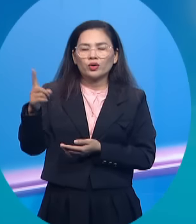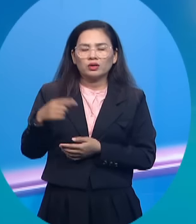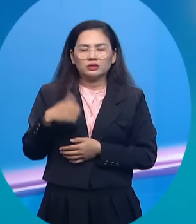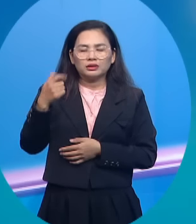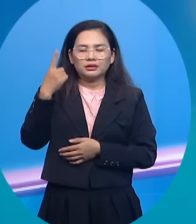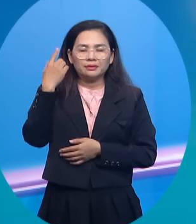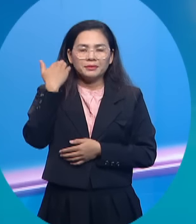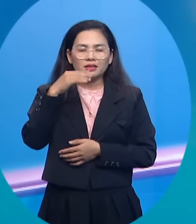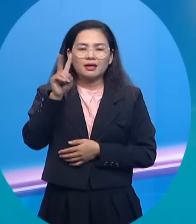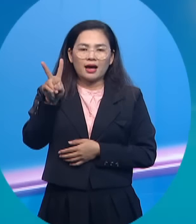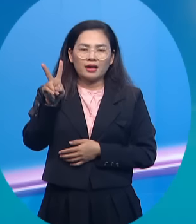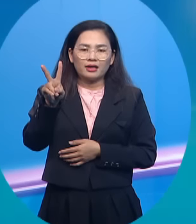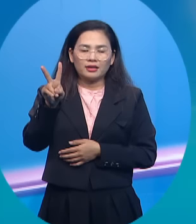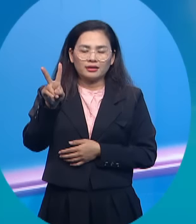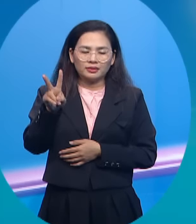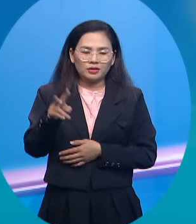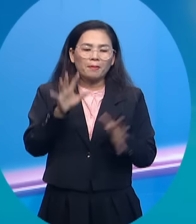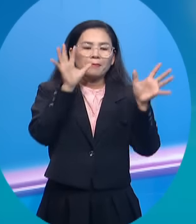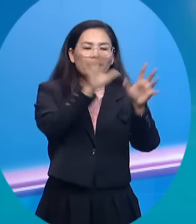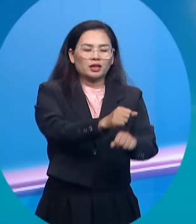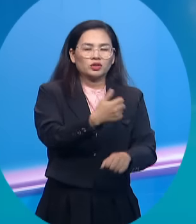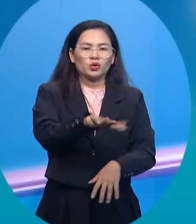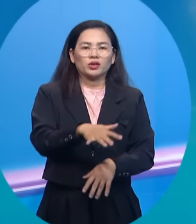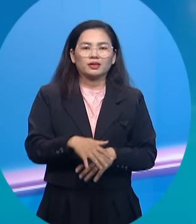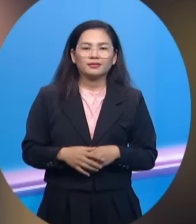đã bắt giữ nghi phạm và loại trừ động cơ khủng bố.